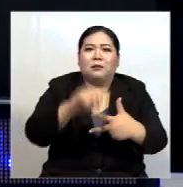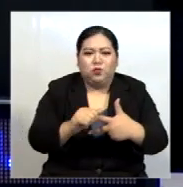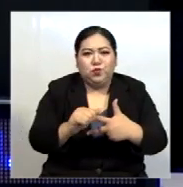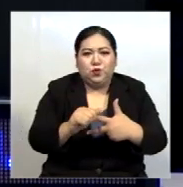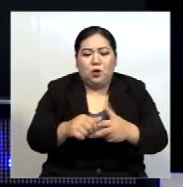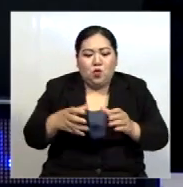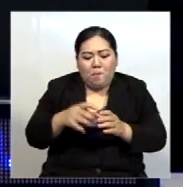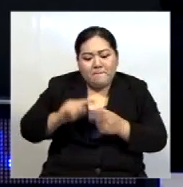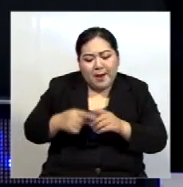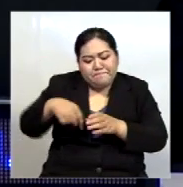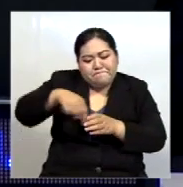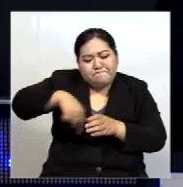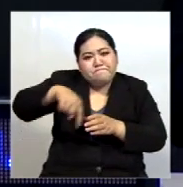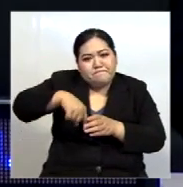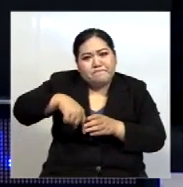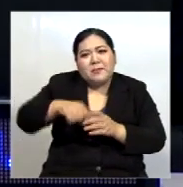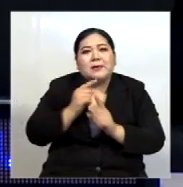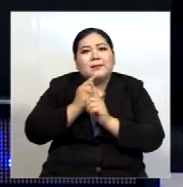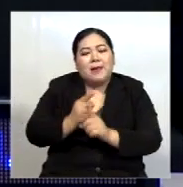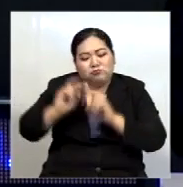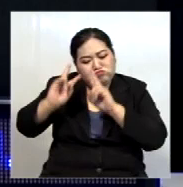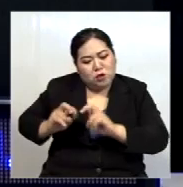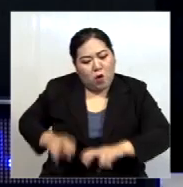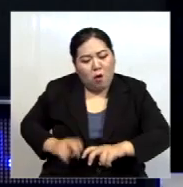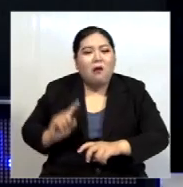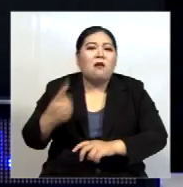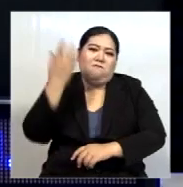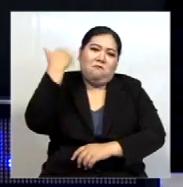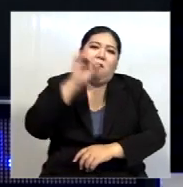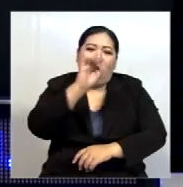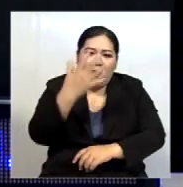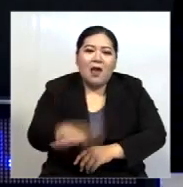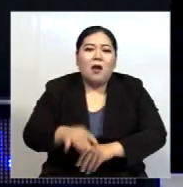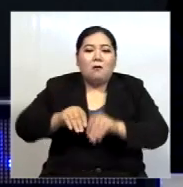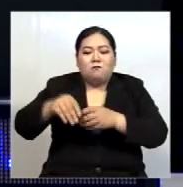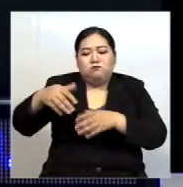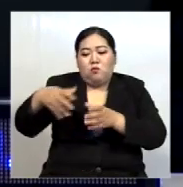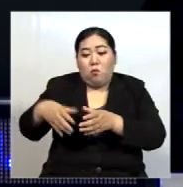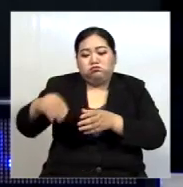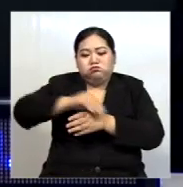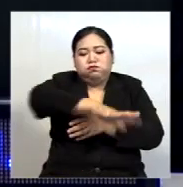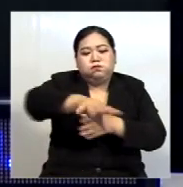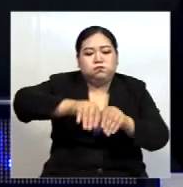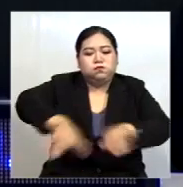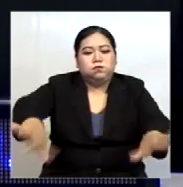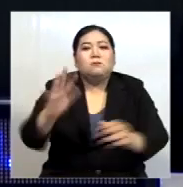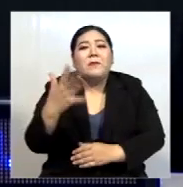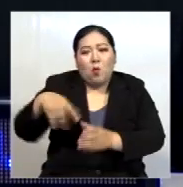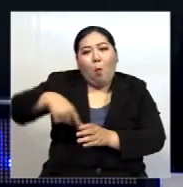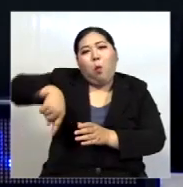ลุ่มจำกัดในกลุ่มเพื่อนเป็นตามคำนิยามที่เราดูแลแต่ต้นแล้วไม่ได้แพร่ออกไปถึงคน